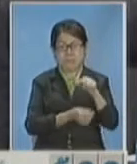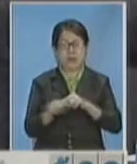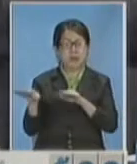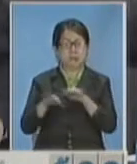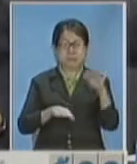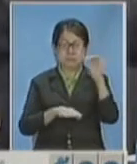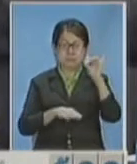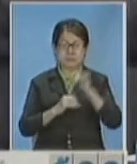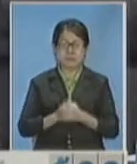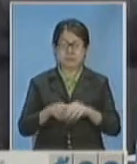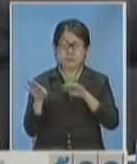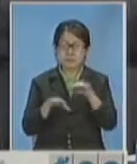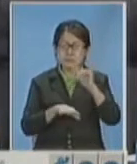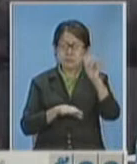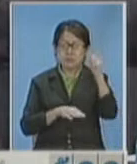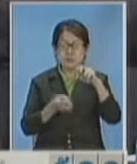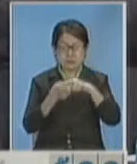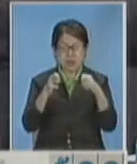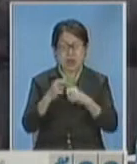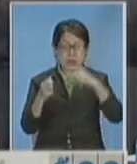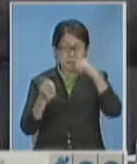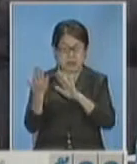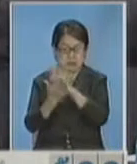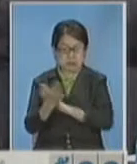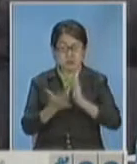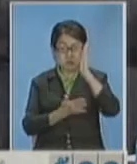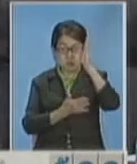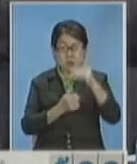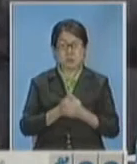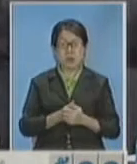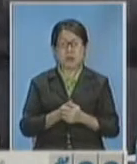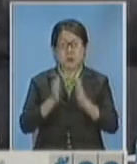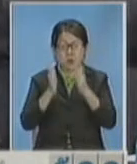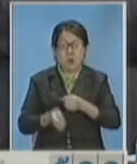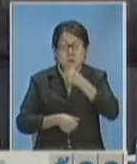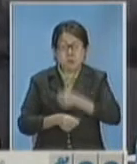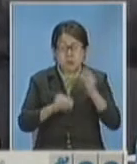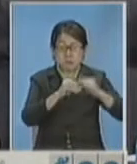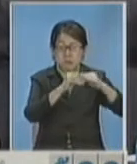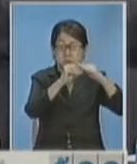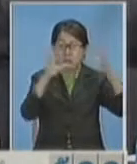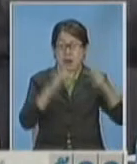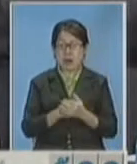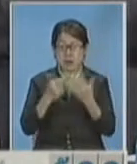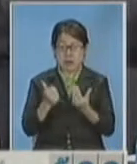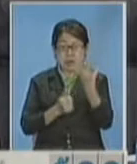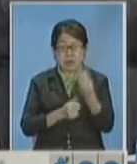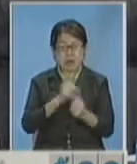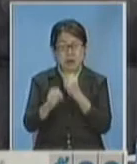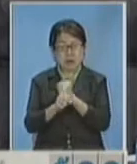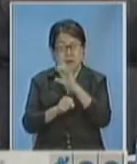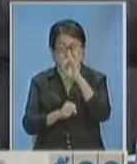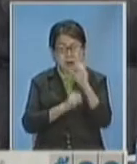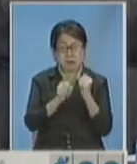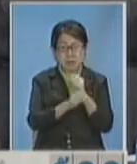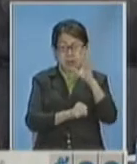ความพร้อมรองรับสำหรับสถานการณ์ประเทศไทยที่จะก้าวสู่สังคมผู้สูงอายุค่ะเหลืออีกประมาณ 8-9 ปีนะคะเราจะเข้าสู่